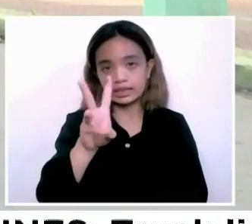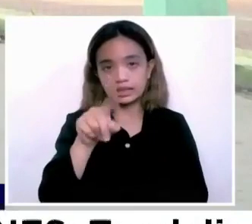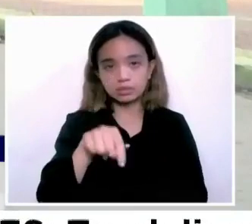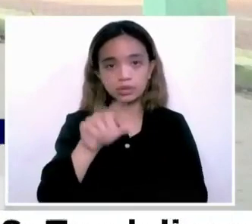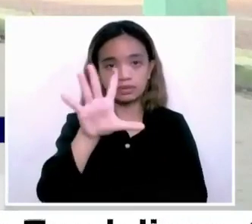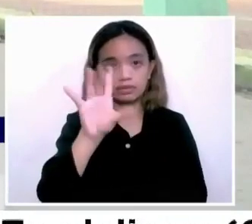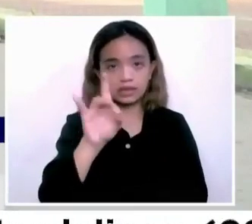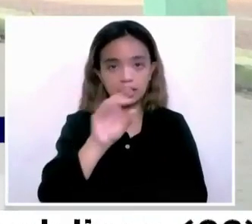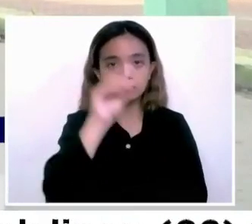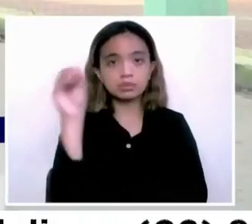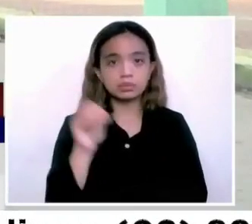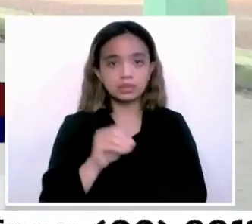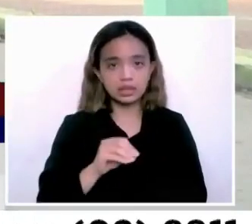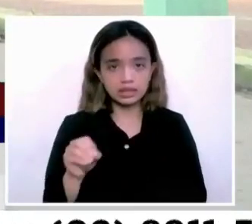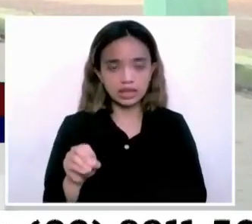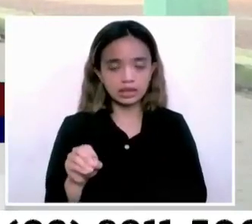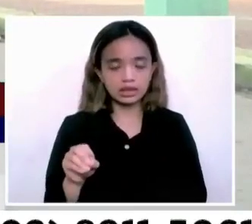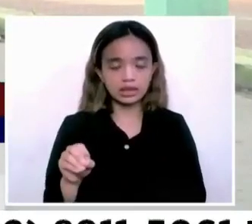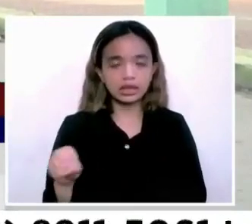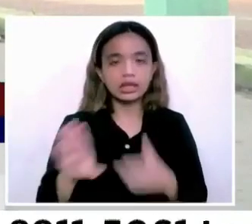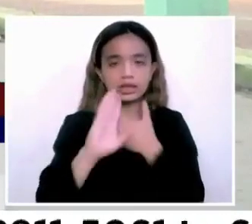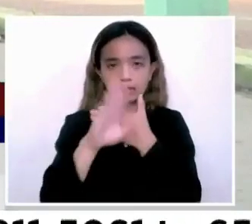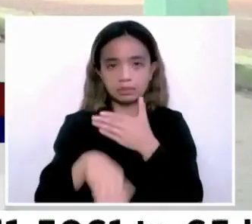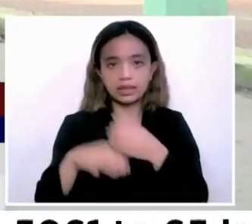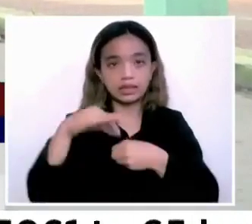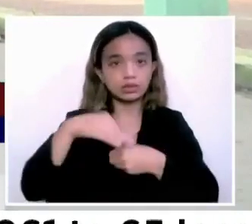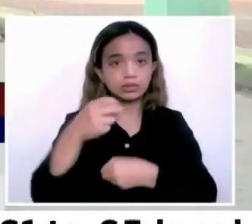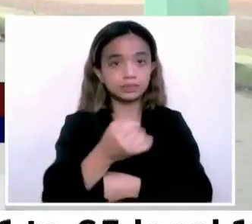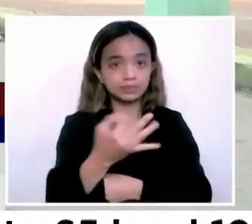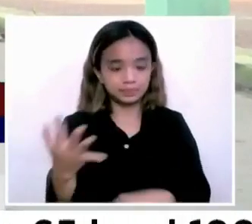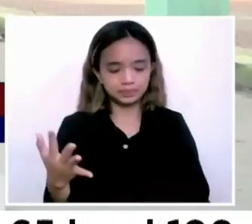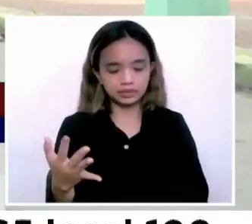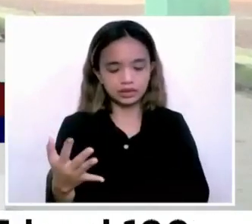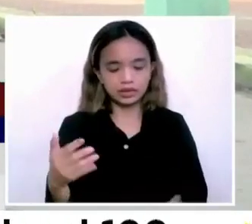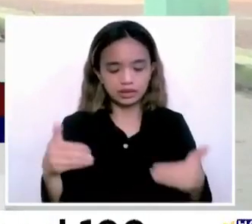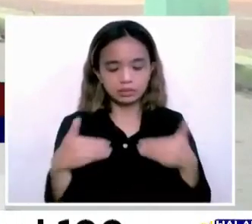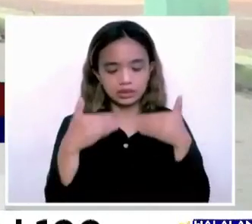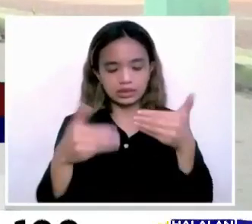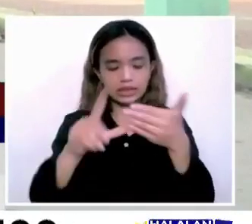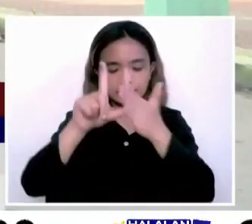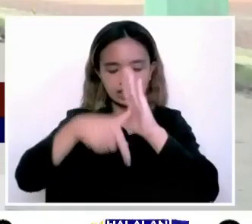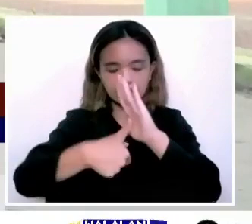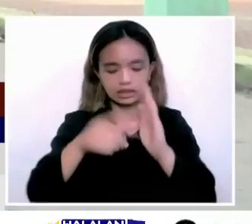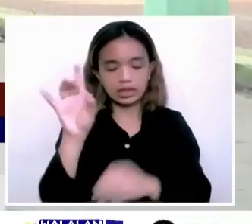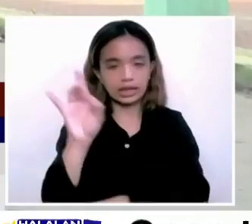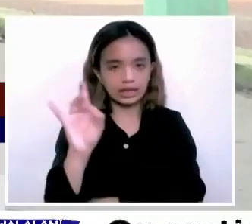96.58% na yung mga election returns dito sa Caloocan na magpo-proceed nga mamayang alas 8.